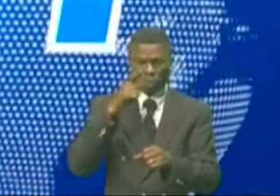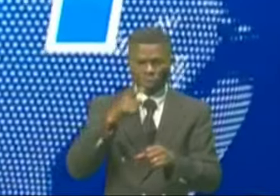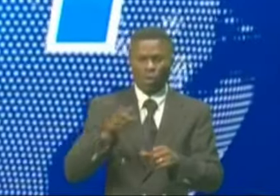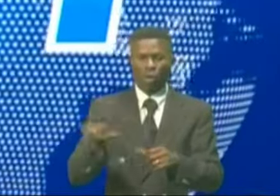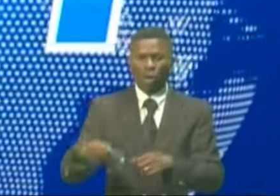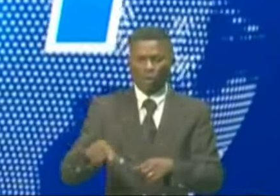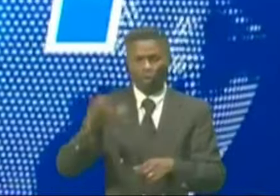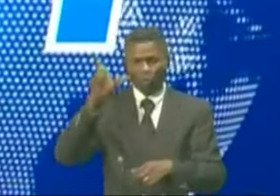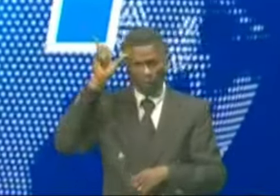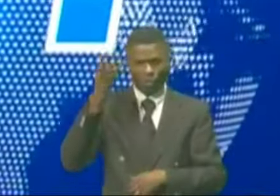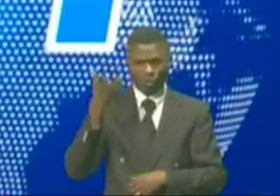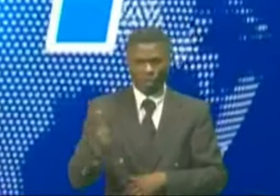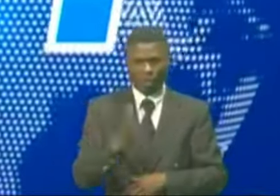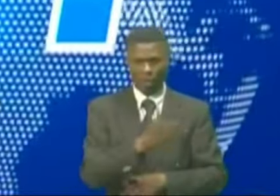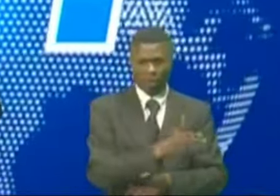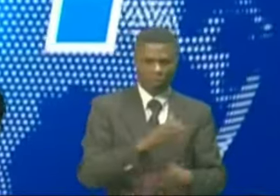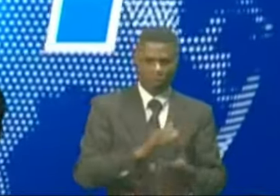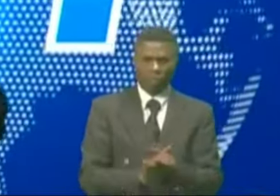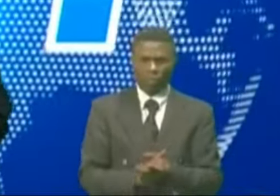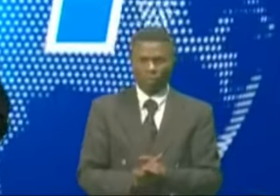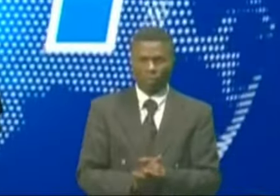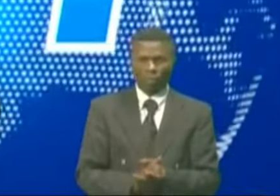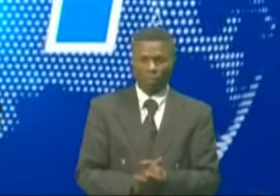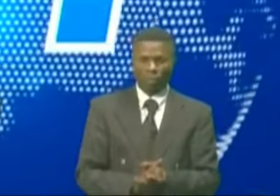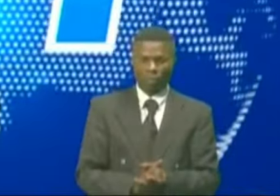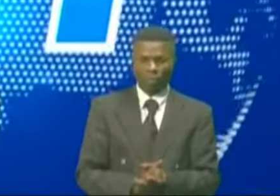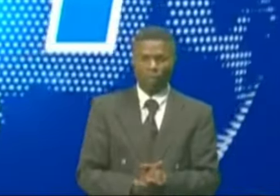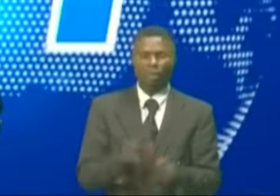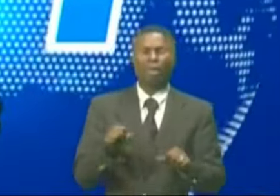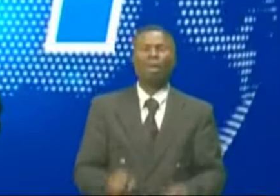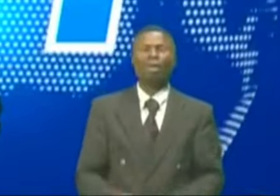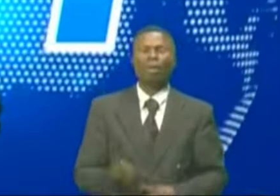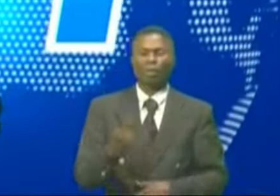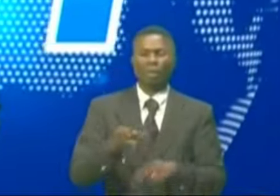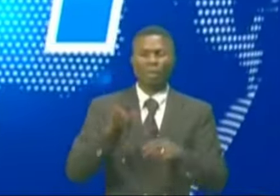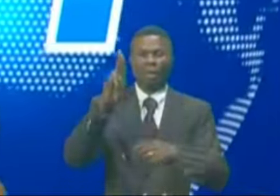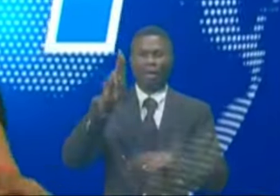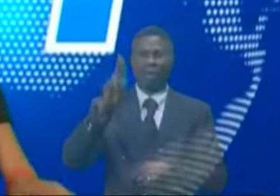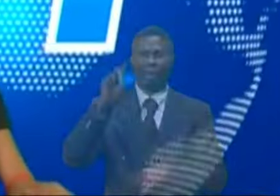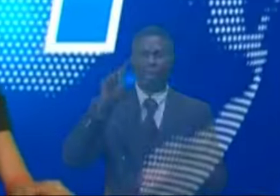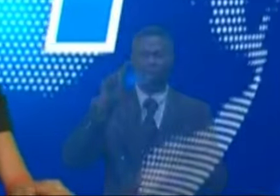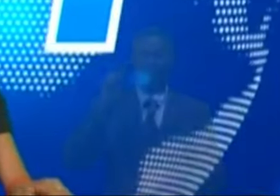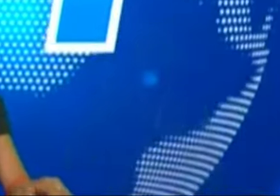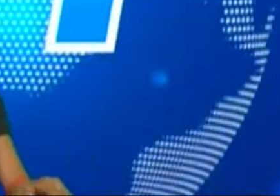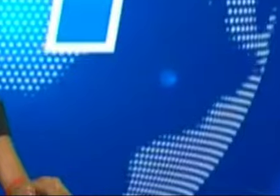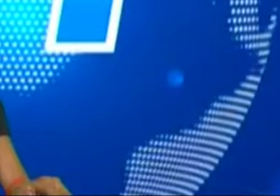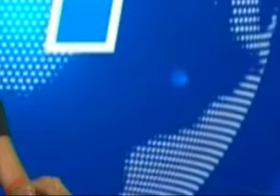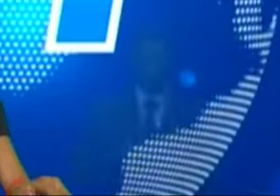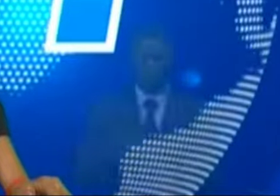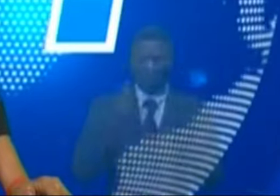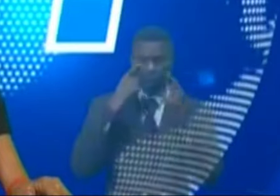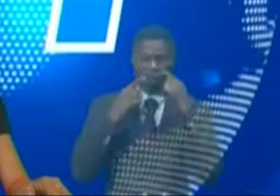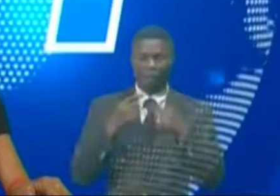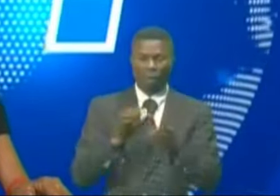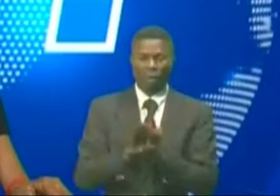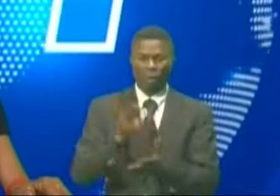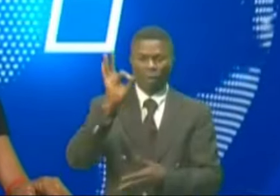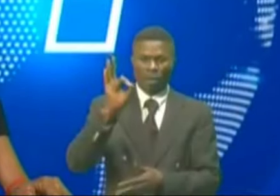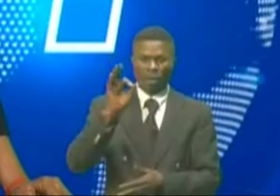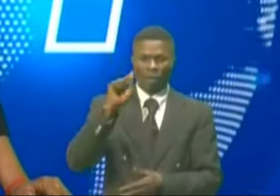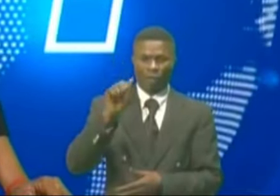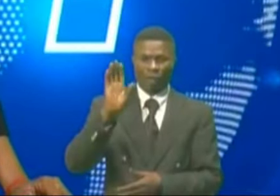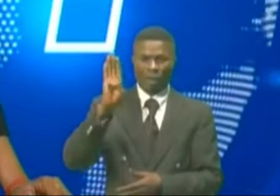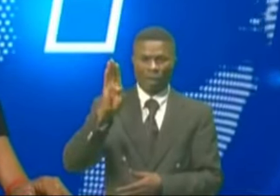province. Une page noire dans ce journal, Radio-Télévision nationale congolaise en deuil. Fabrice Wanzeng et